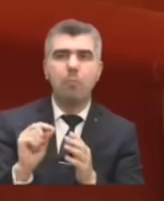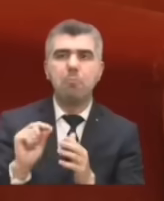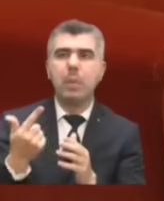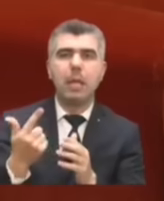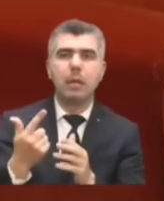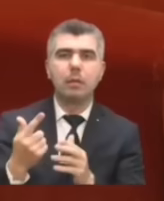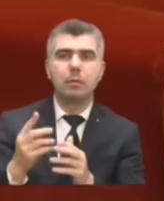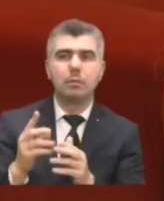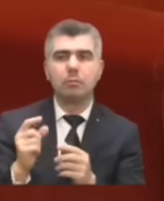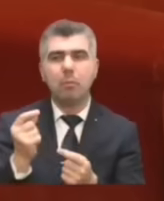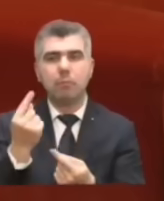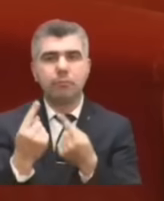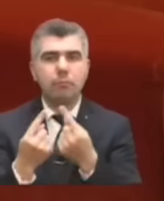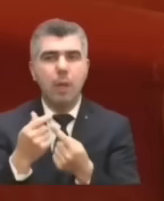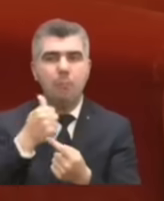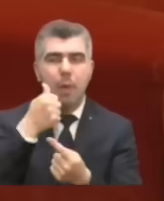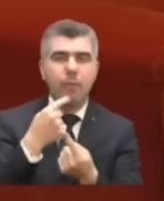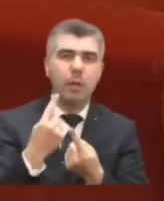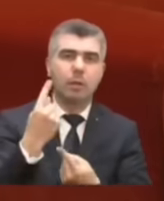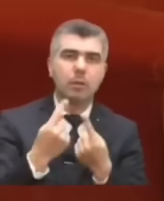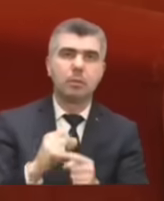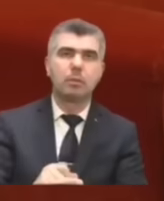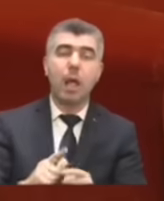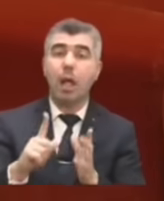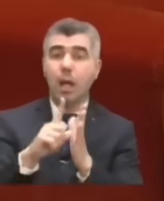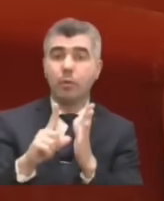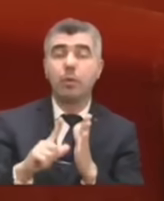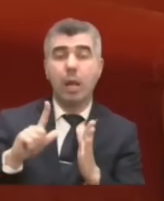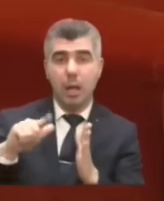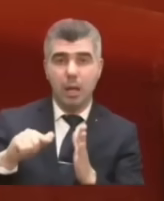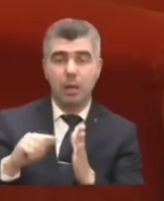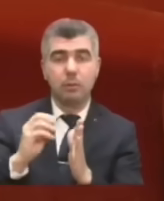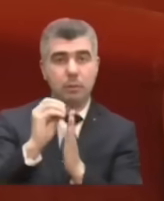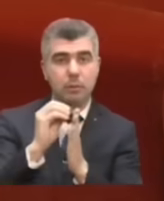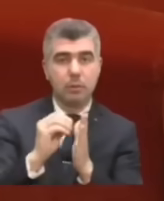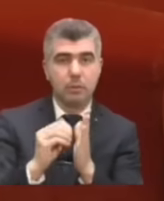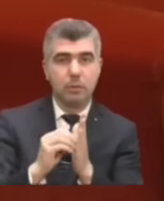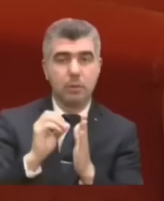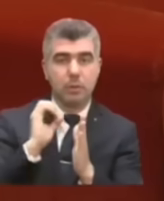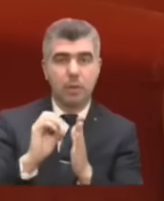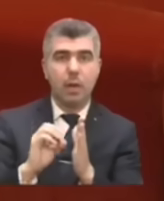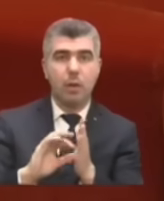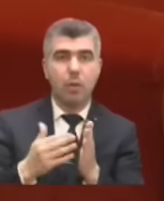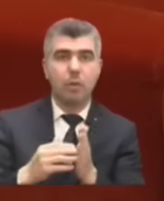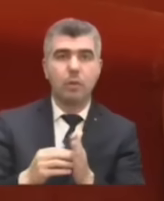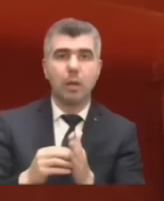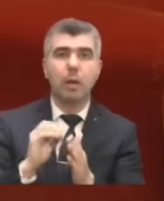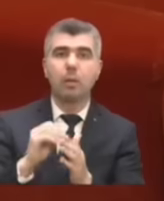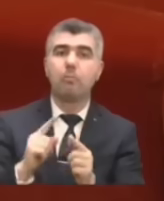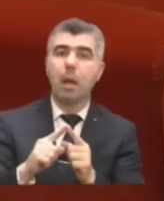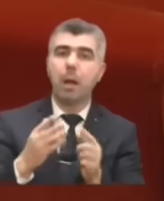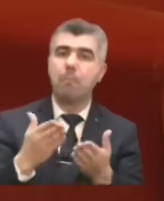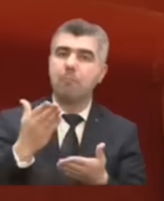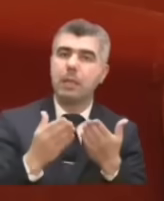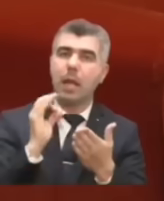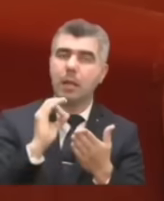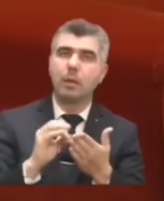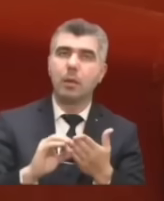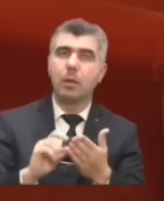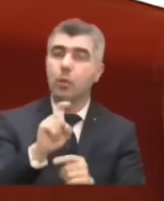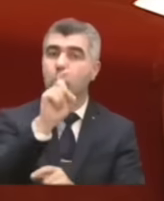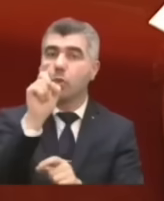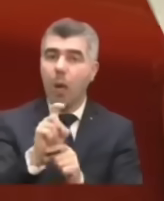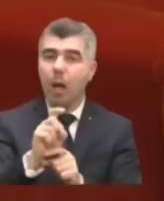فيه شي اختلالات أو فيه شي. ولكن كذلك القانون الجنائي والمسطرة الجنائية تنص على قرينة البراءة. دير لي حتى التوازن بين